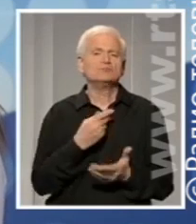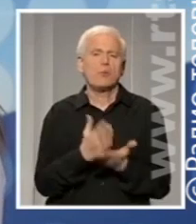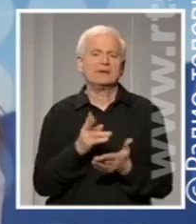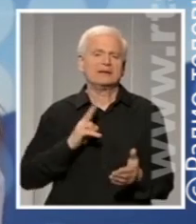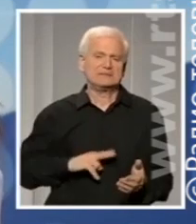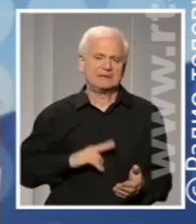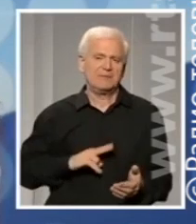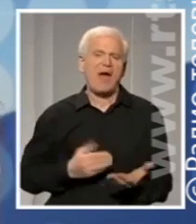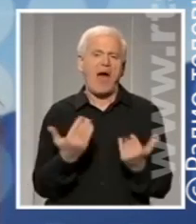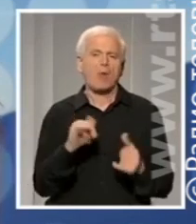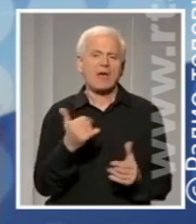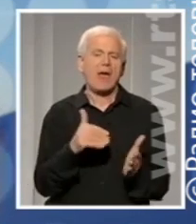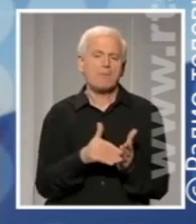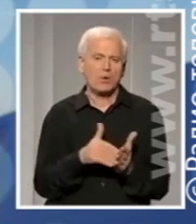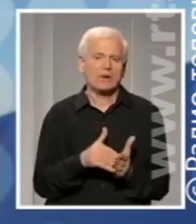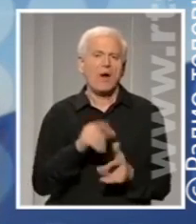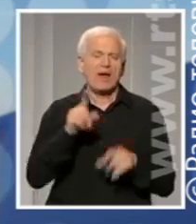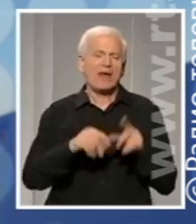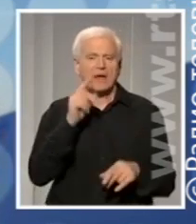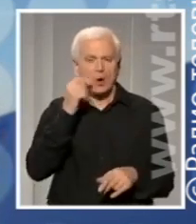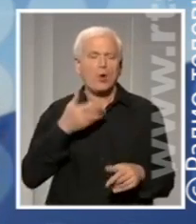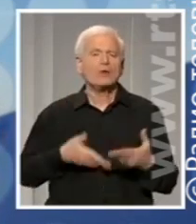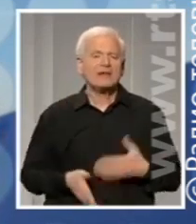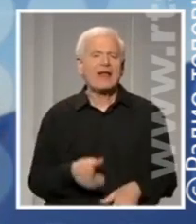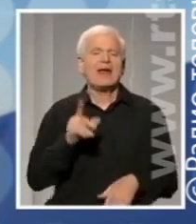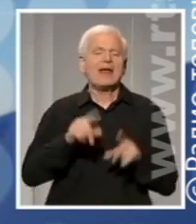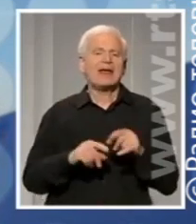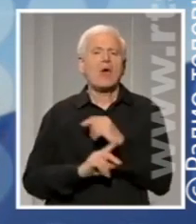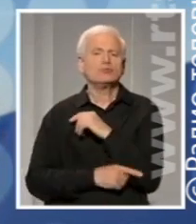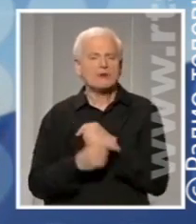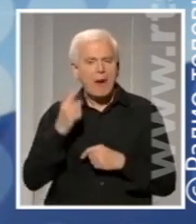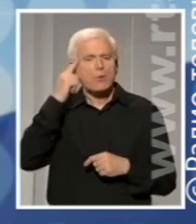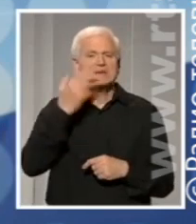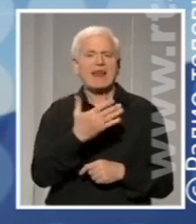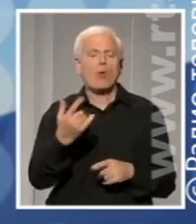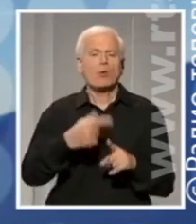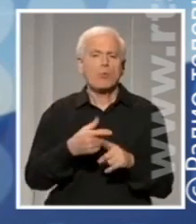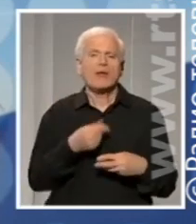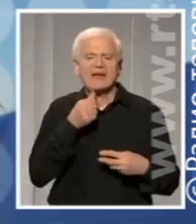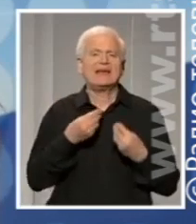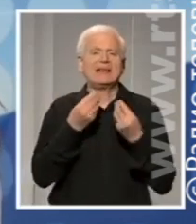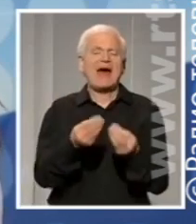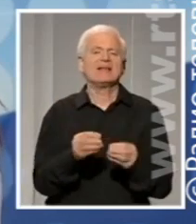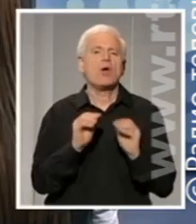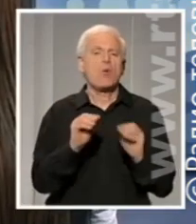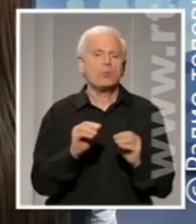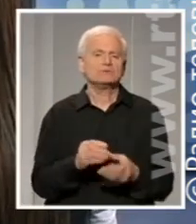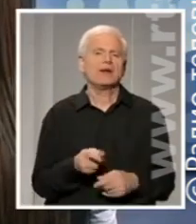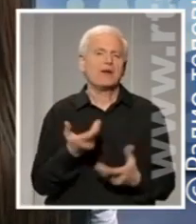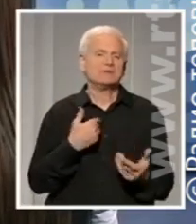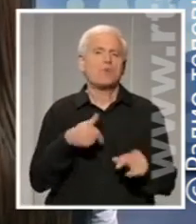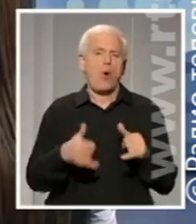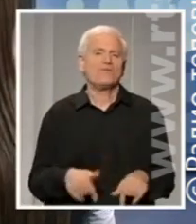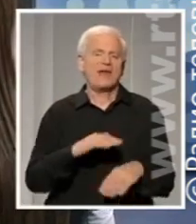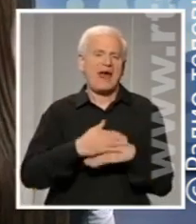ukoliko je potrebno neke roditelje i učenike i nekoliko puta podsjetiti i prosto im dati uputstva, mi smo tu na raspolaganju.